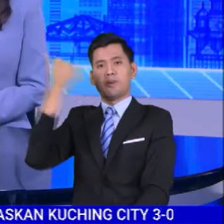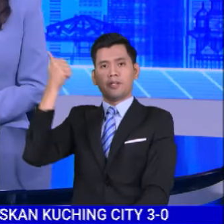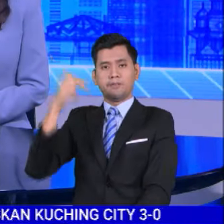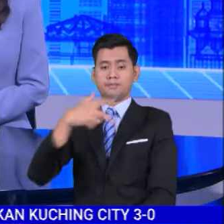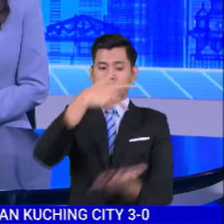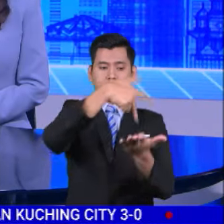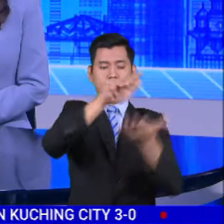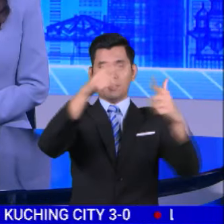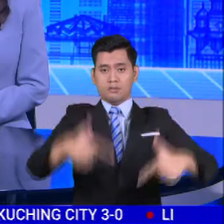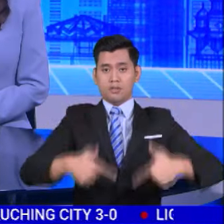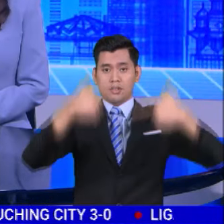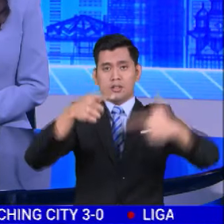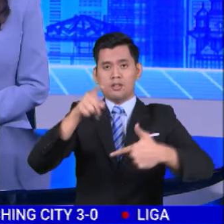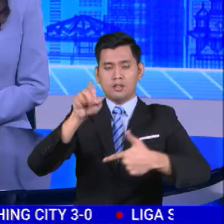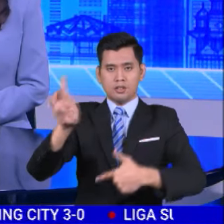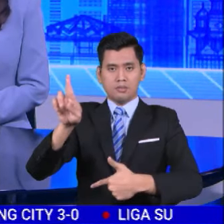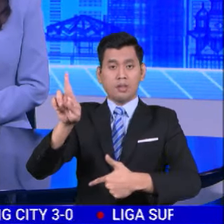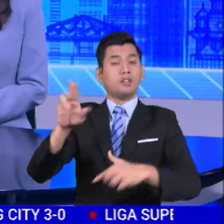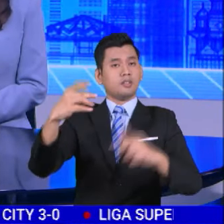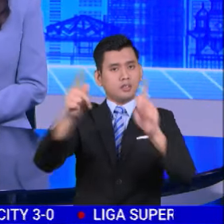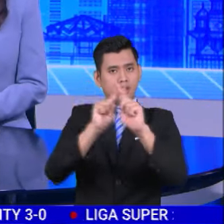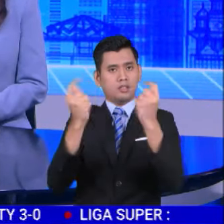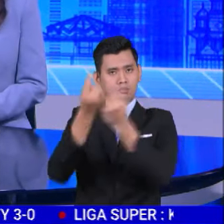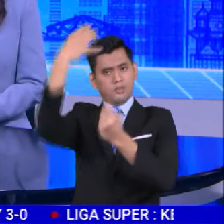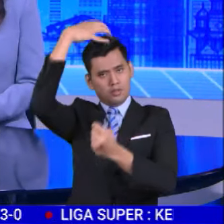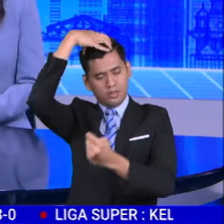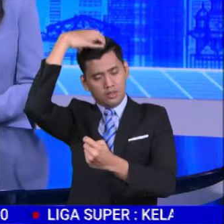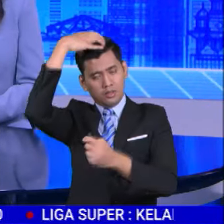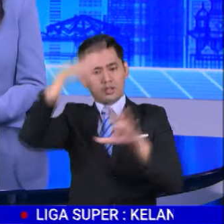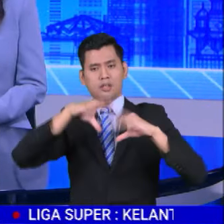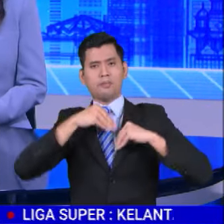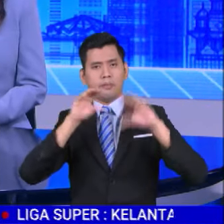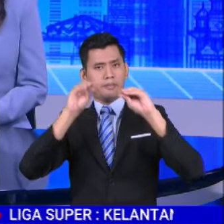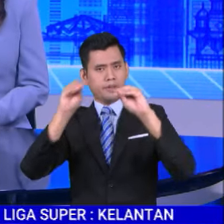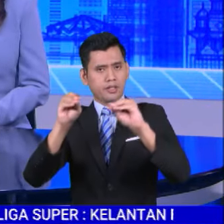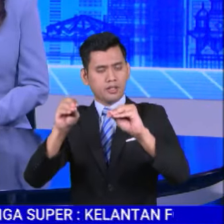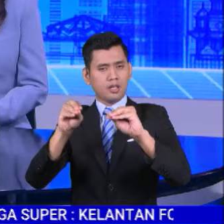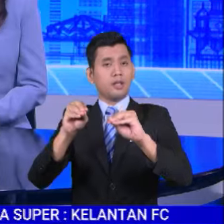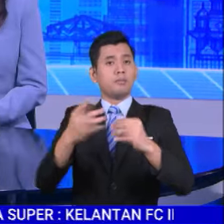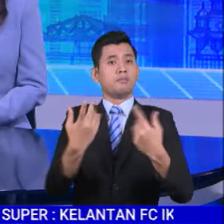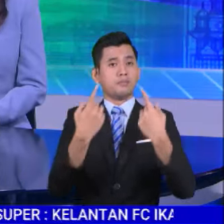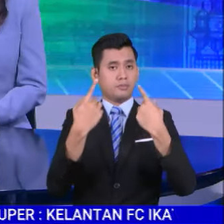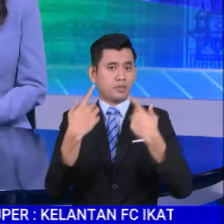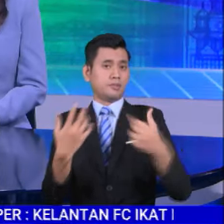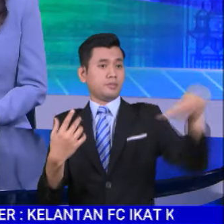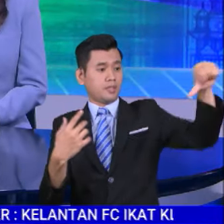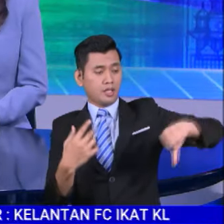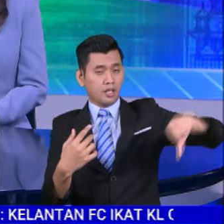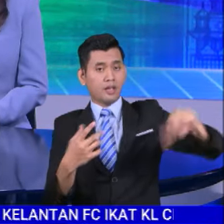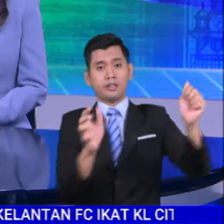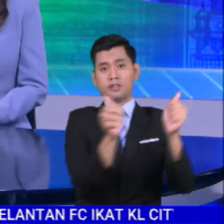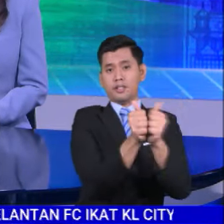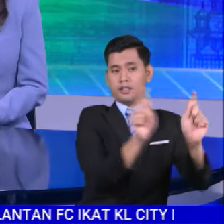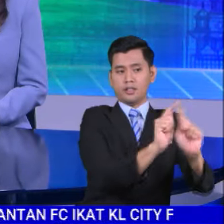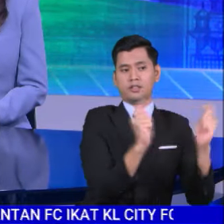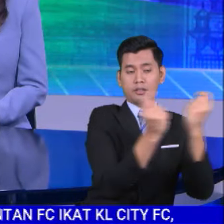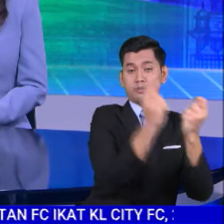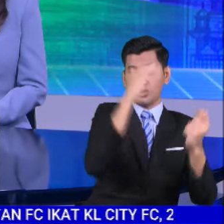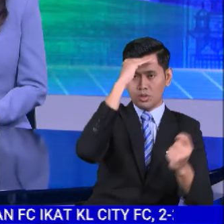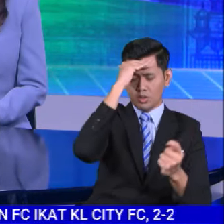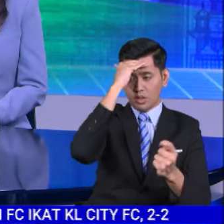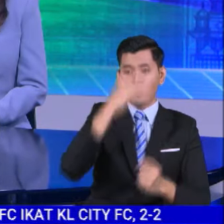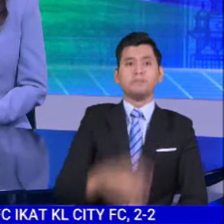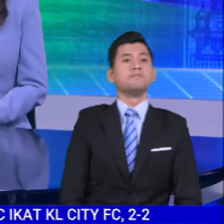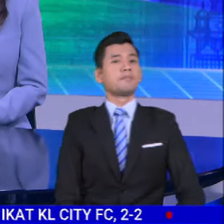bola sepak Liga Super selango FC sekali lagi menerima pengajaran pahit di tangan Joho Darul takzim 40